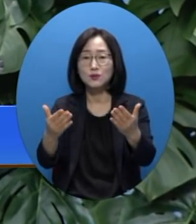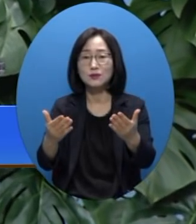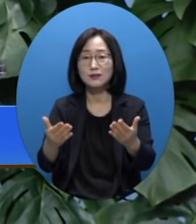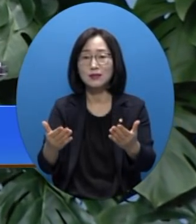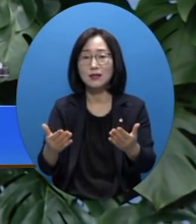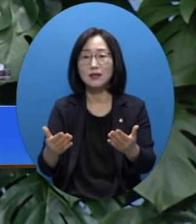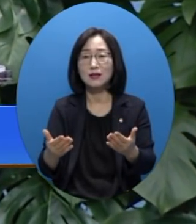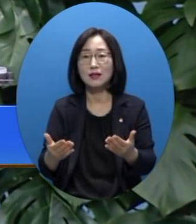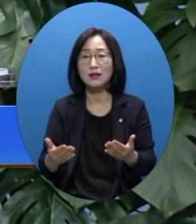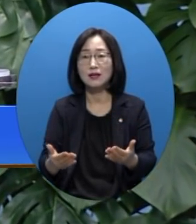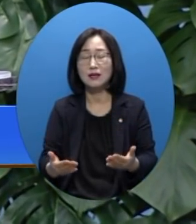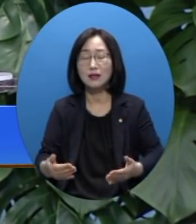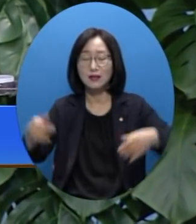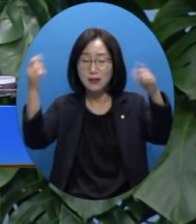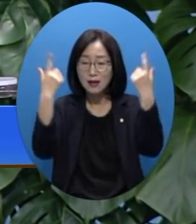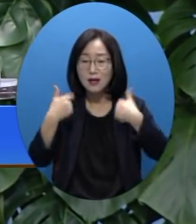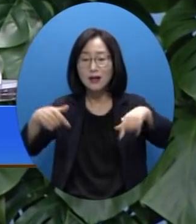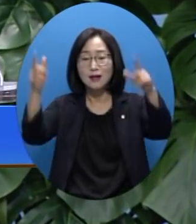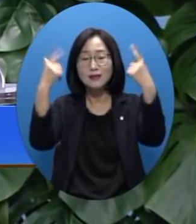보여주사